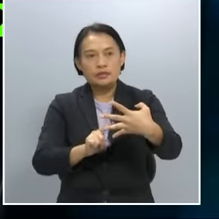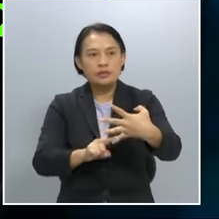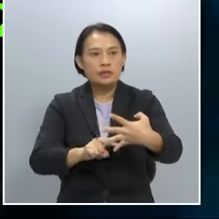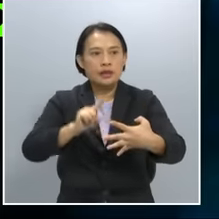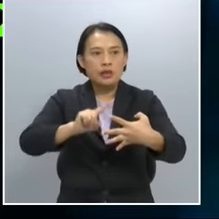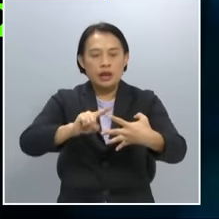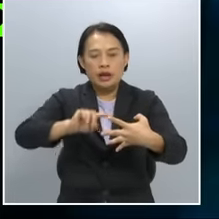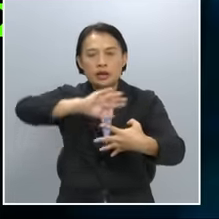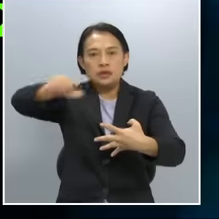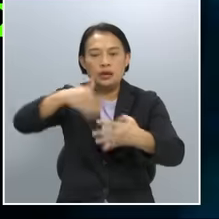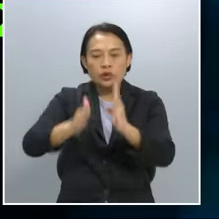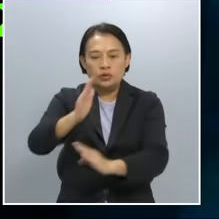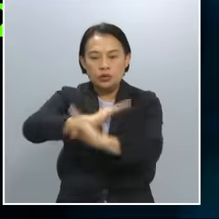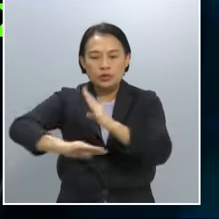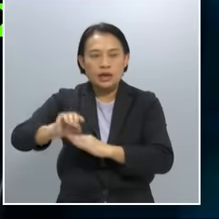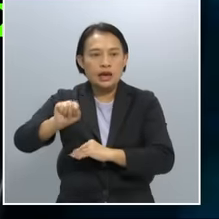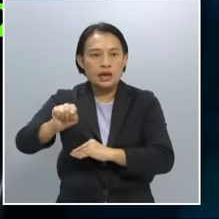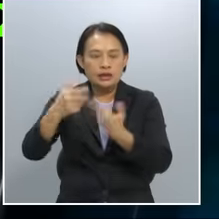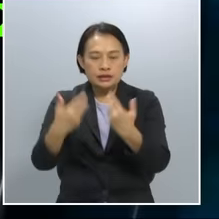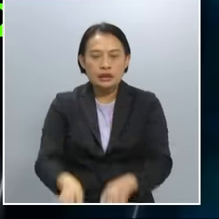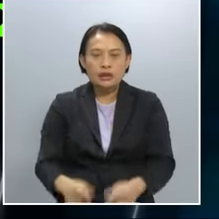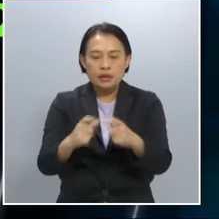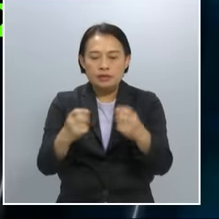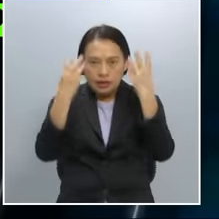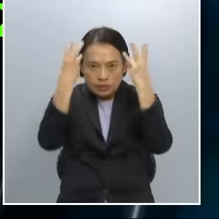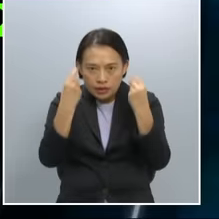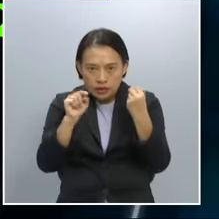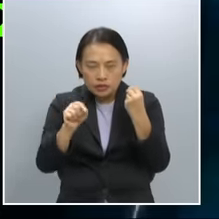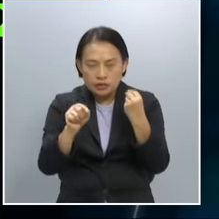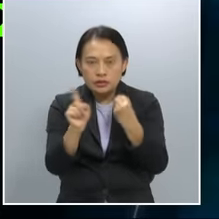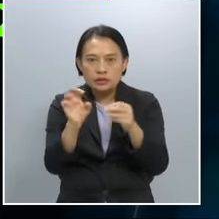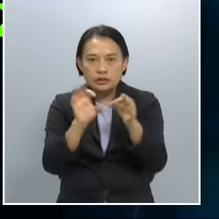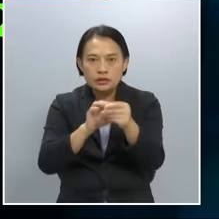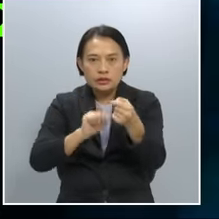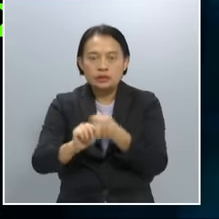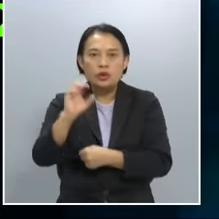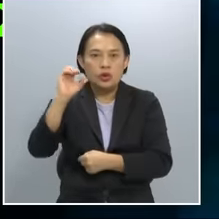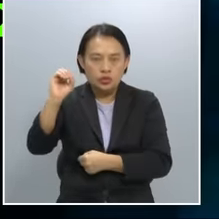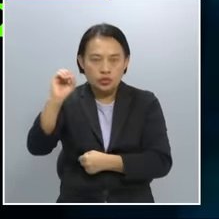ล้วก็คนถือบัตรคนจนที่เลขท้ายบัตรประชาชนเลข13เนี่ยลงท้ายด้วย0